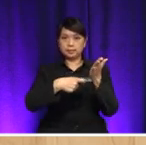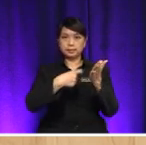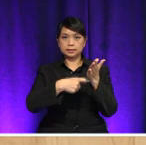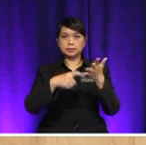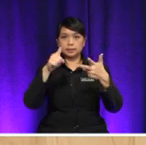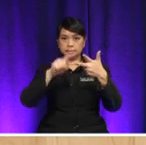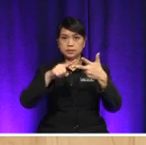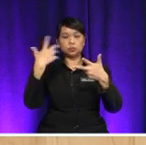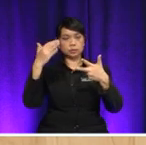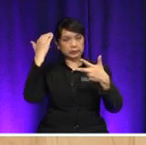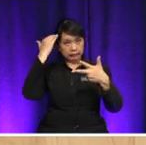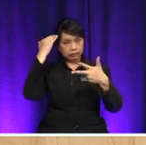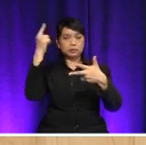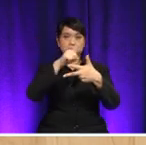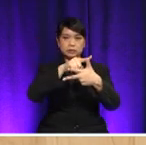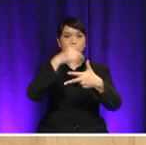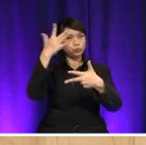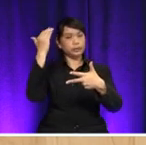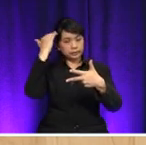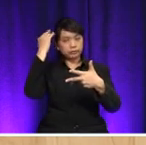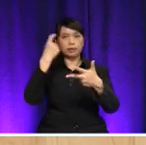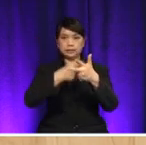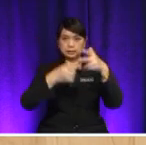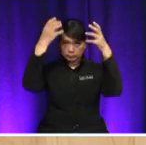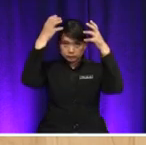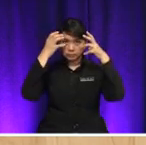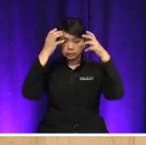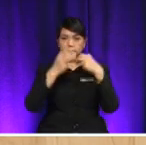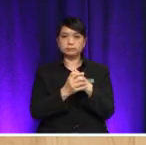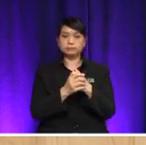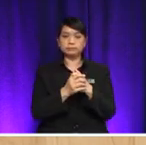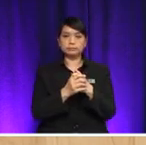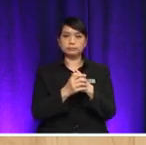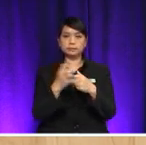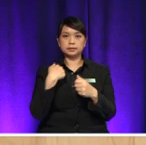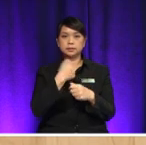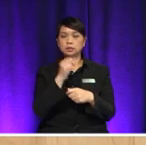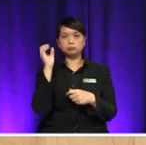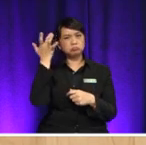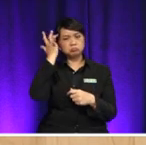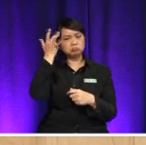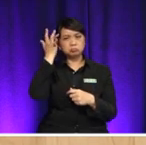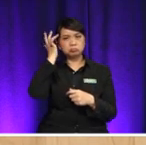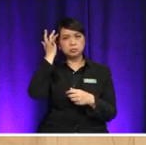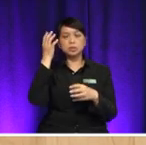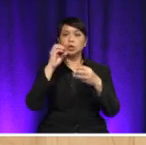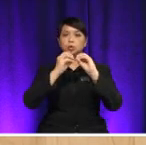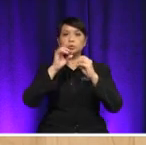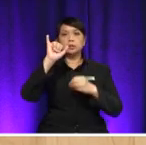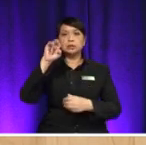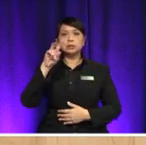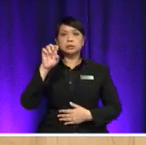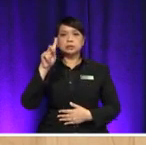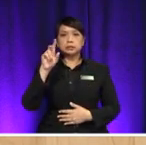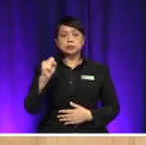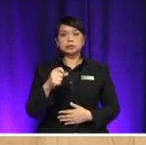ini kita udah tahu harga 2018 kita tahu harga pada tahun 2010 dan kita tak tahu dia punya nombo index Oke